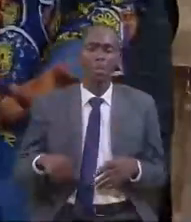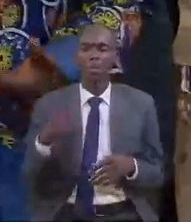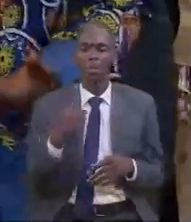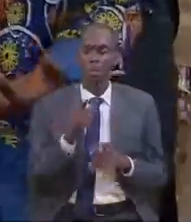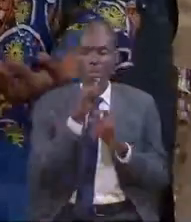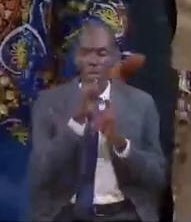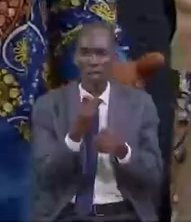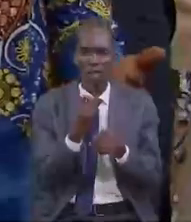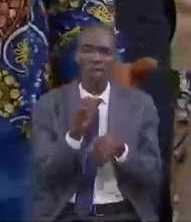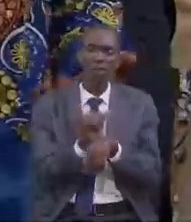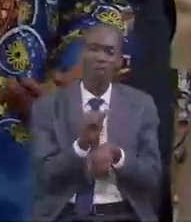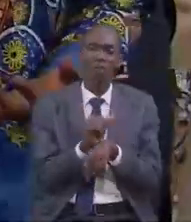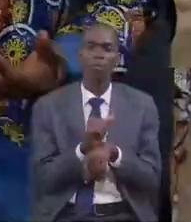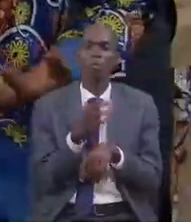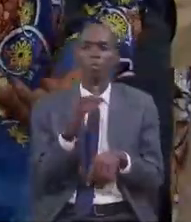le charisme,